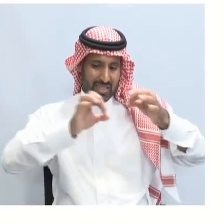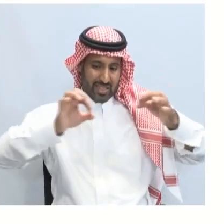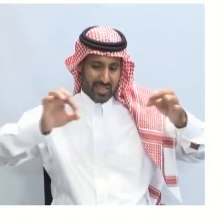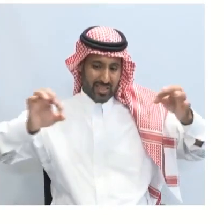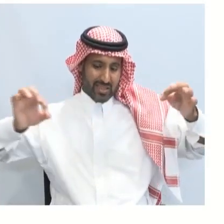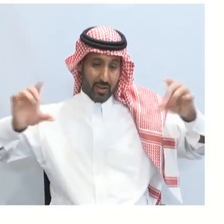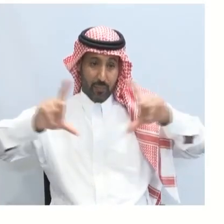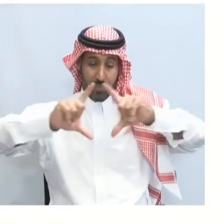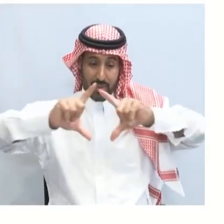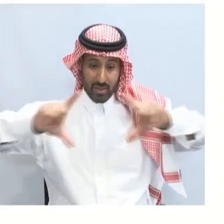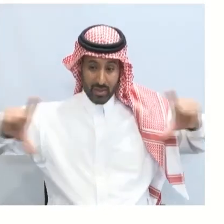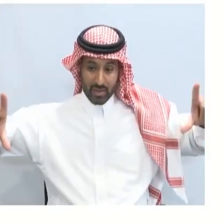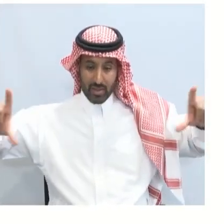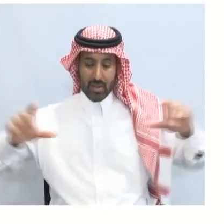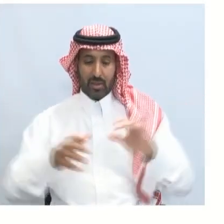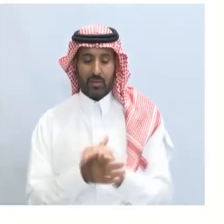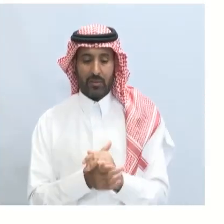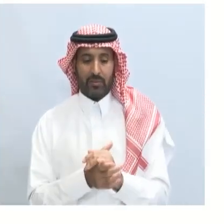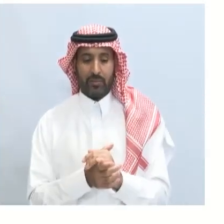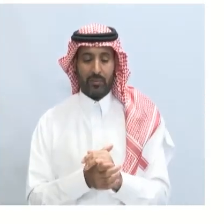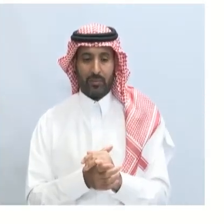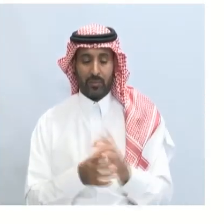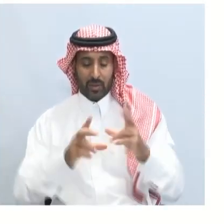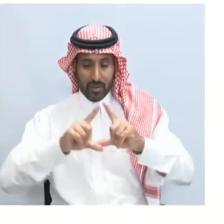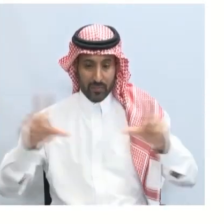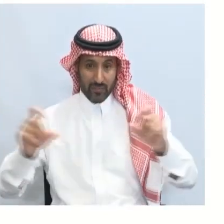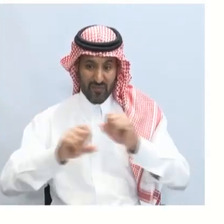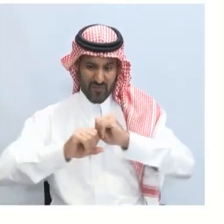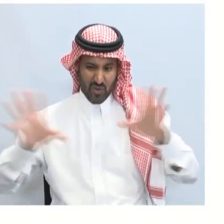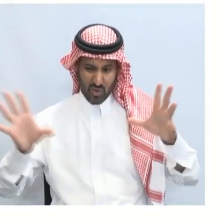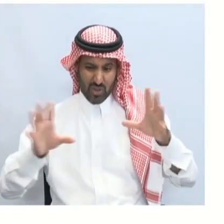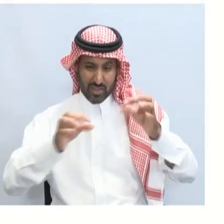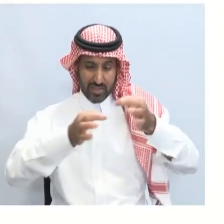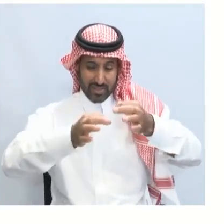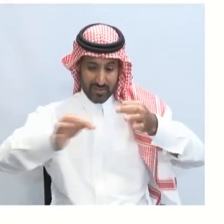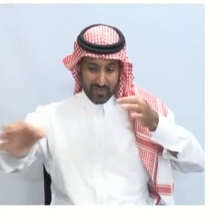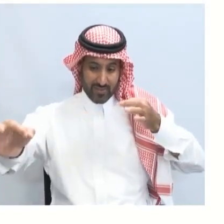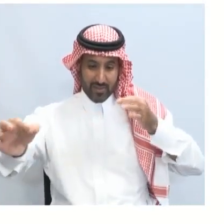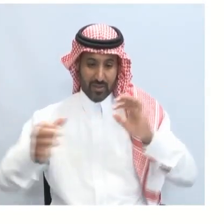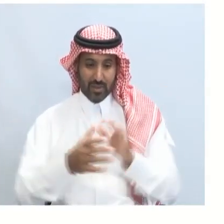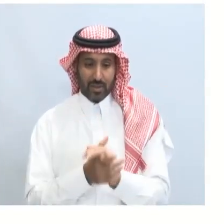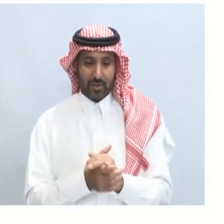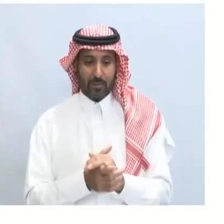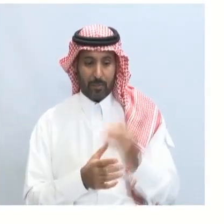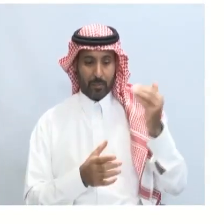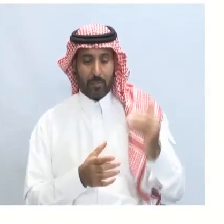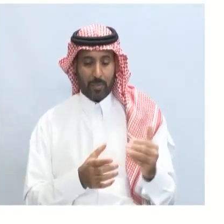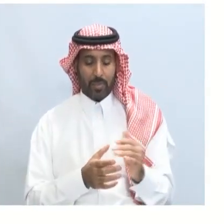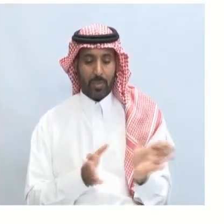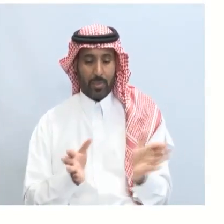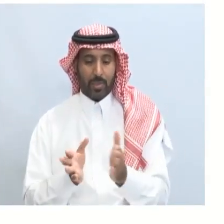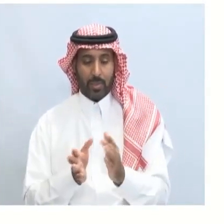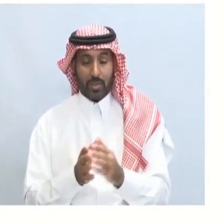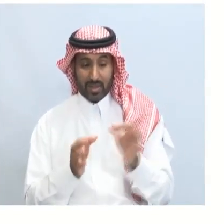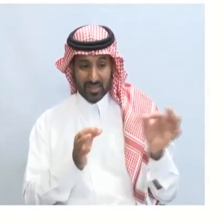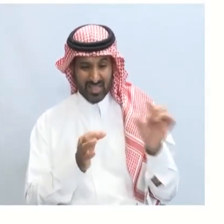النقاط خلال عمليه الانفتاح عمليه التمدد او عمليه الانتفاخ وكذلك